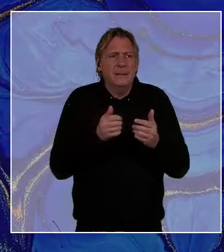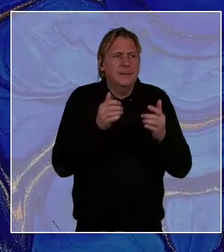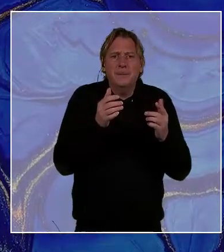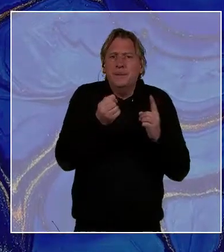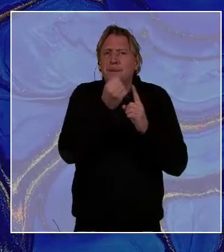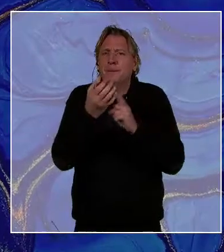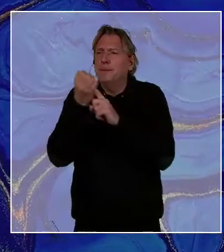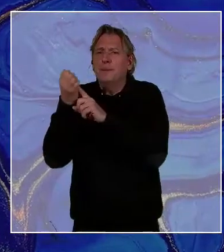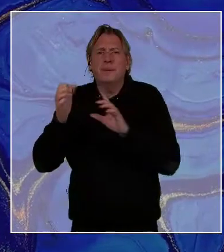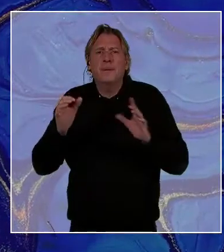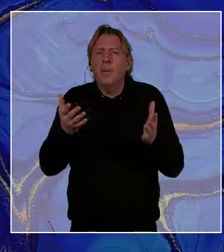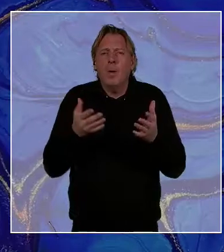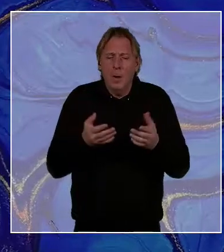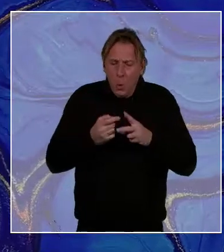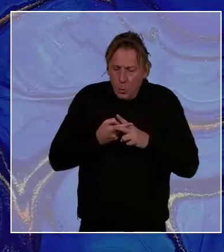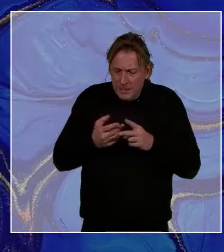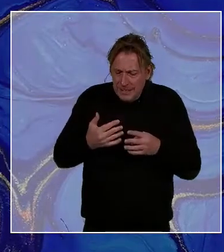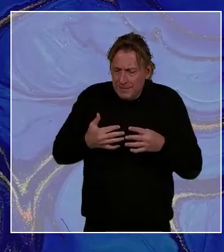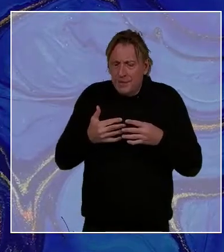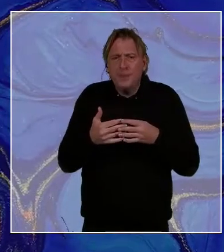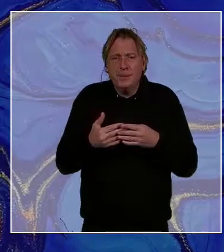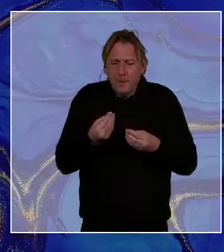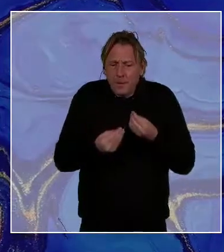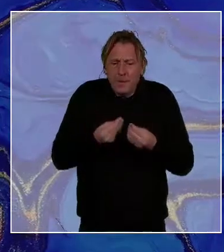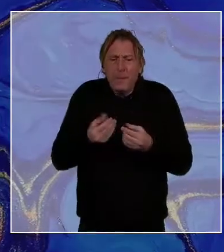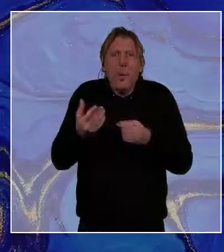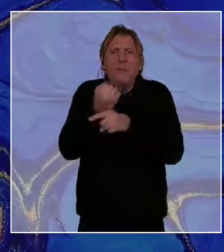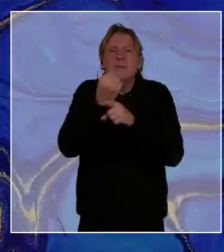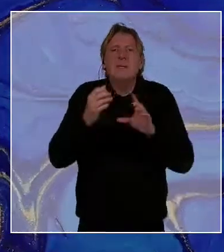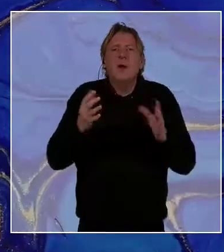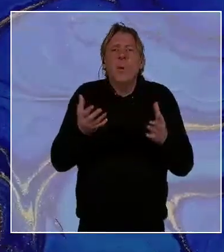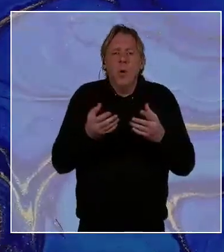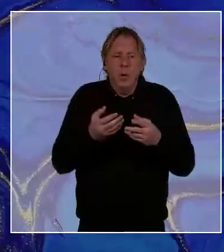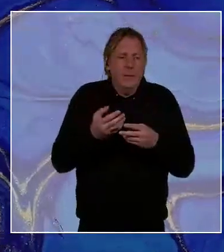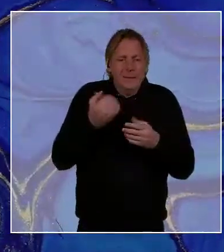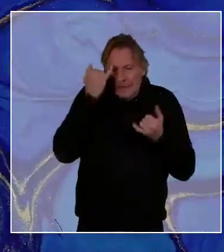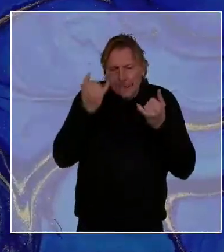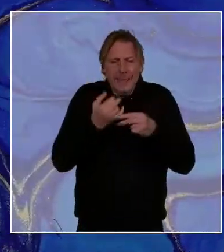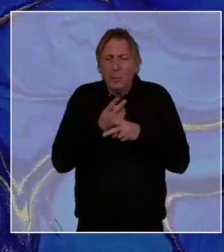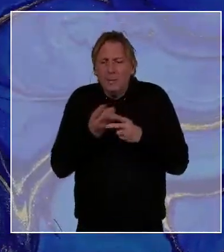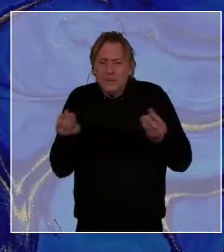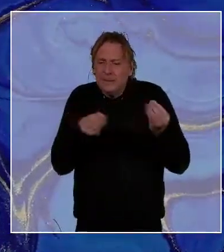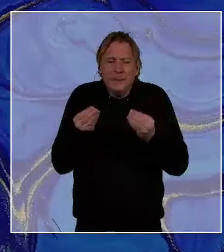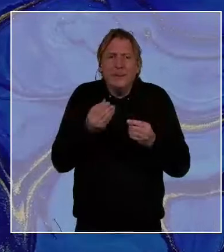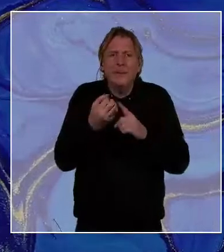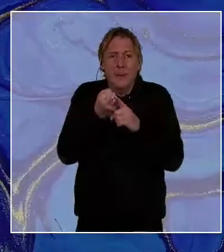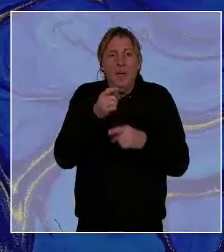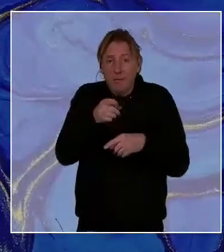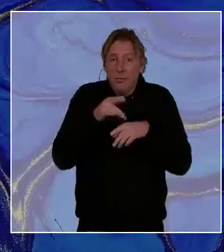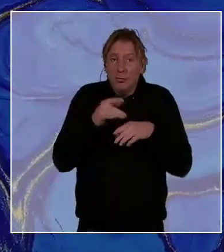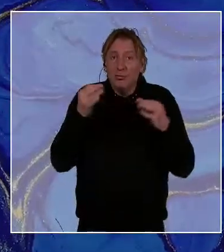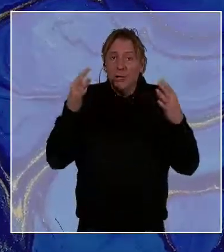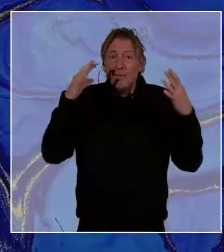place, notamment dans votre région, parce que nous savons que vous êtes directement confrontés aux conséquences du changement climatique. Et oui,